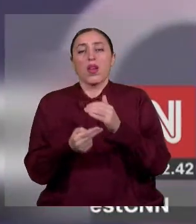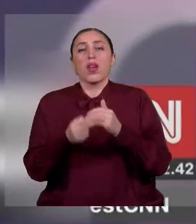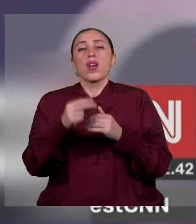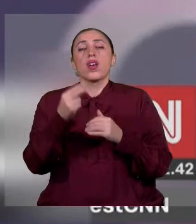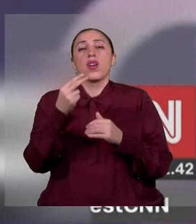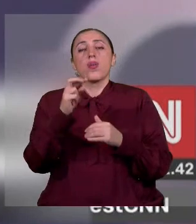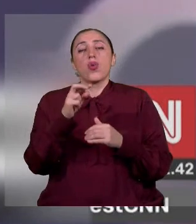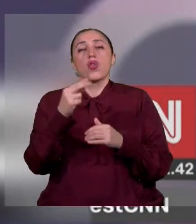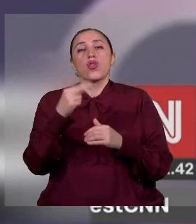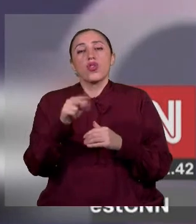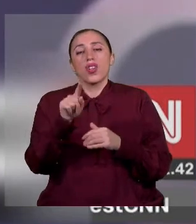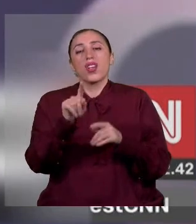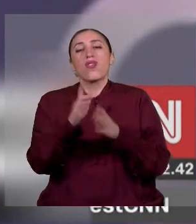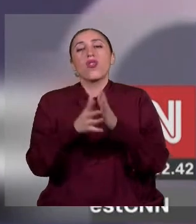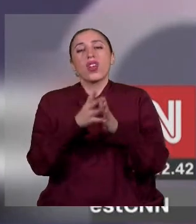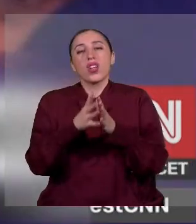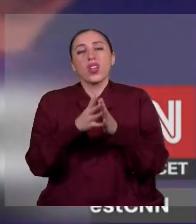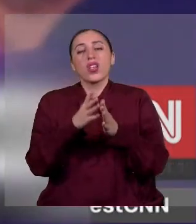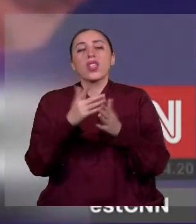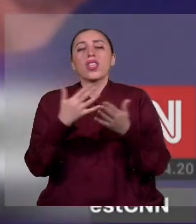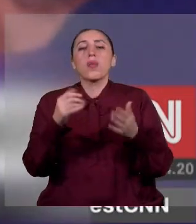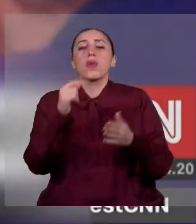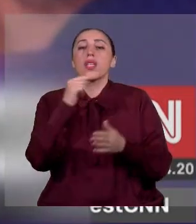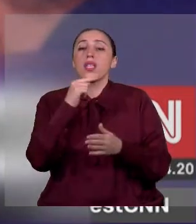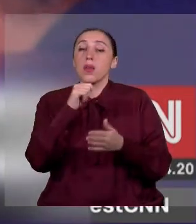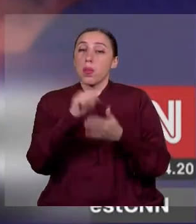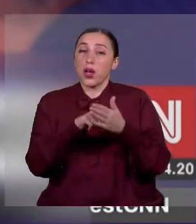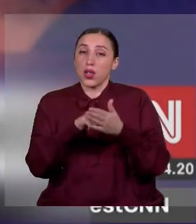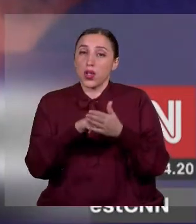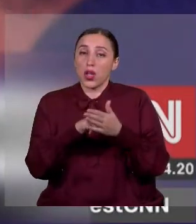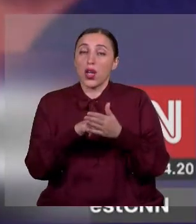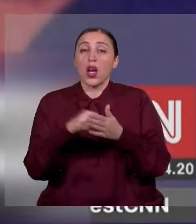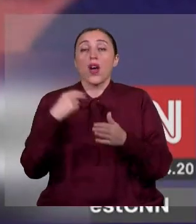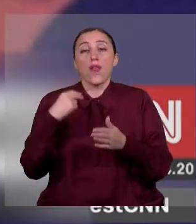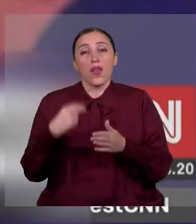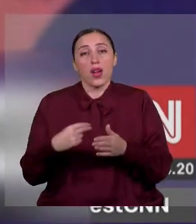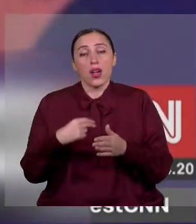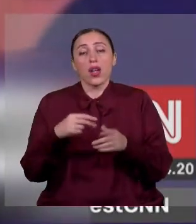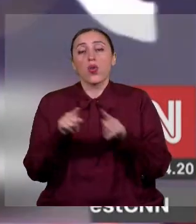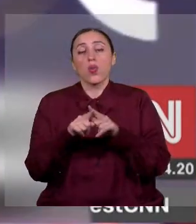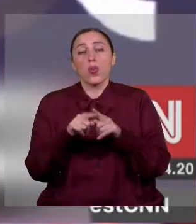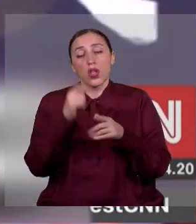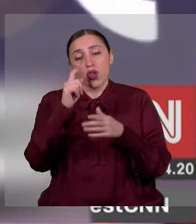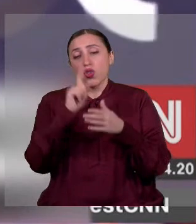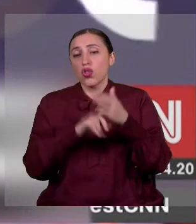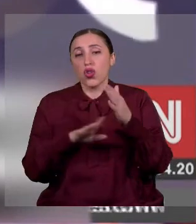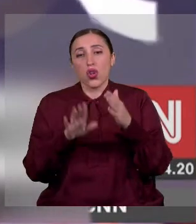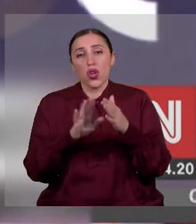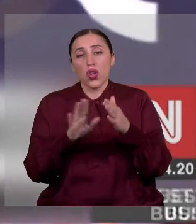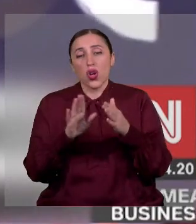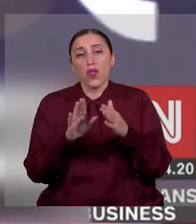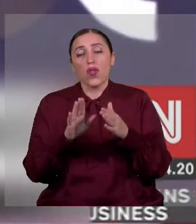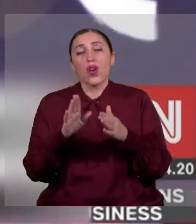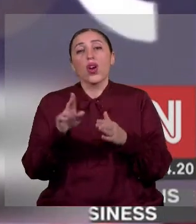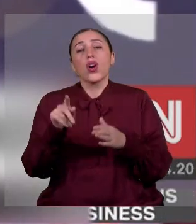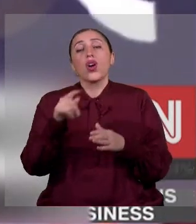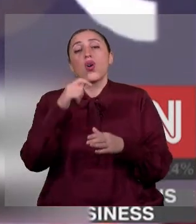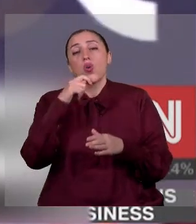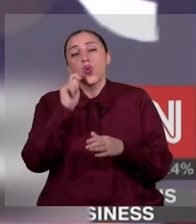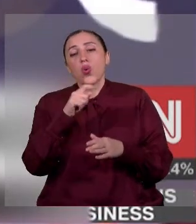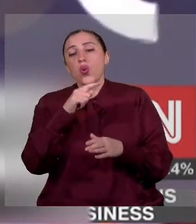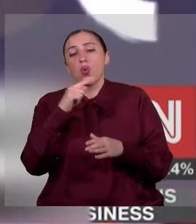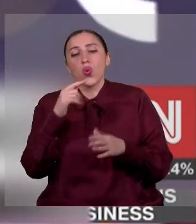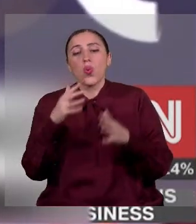բացատրվում էր տարատեսակ տնտեսական պատճառներով։ Ֆրանսիան էլ մինչև վերջին պահը չէր հավատում Ուկրաինա ռուսական